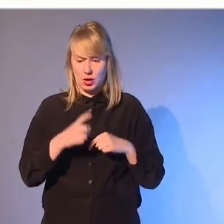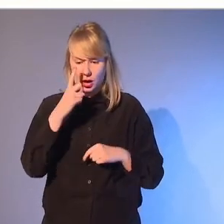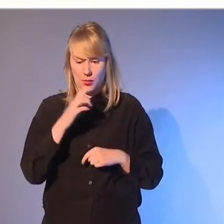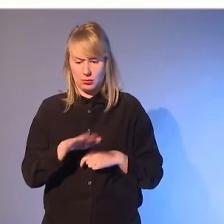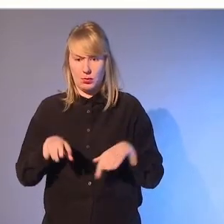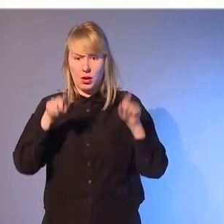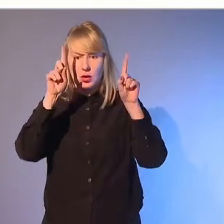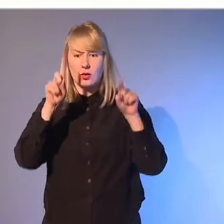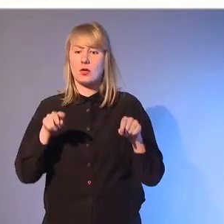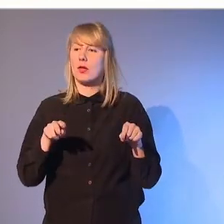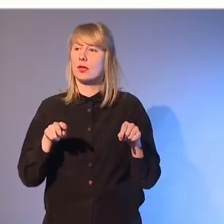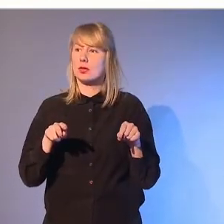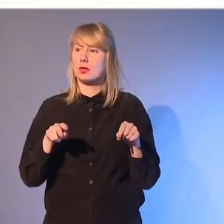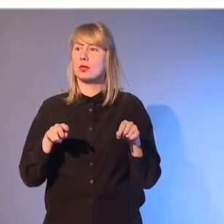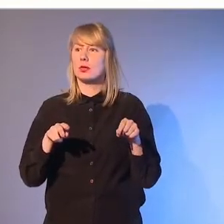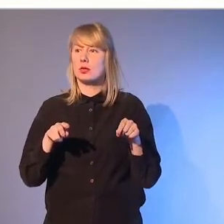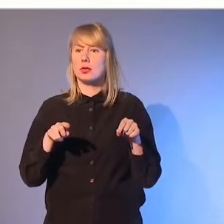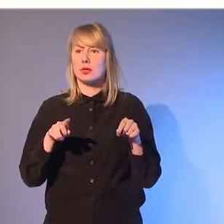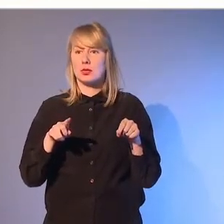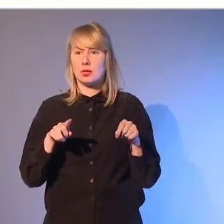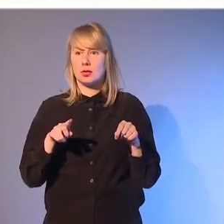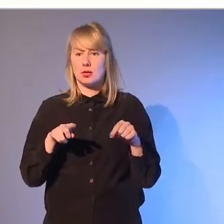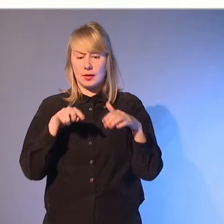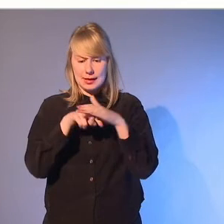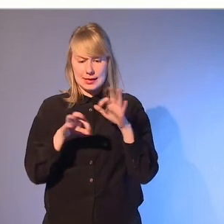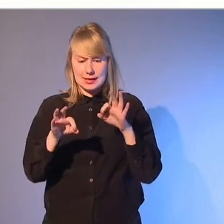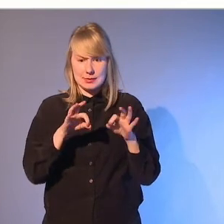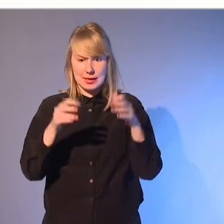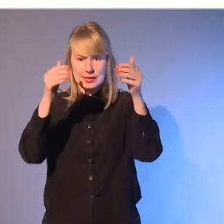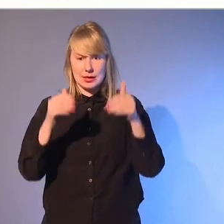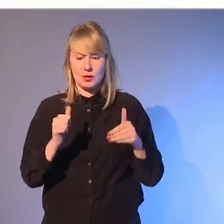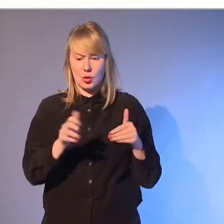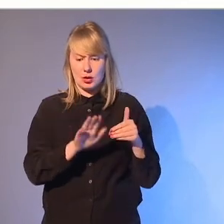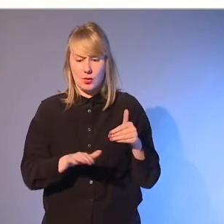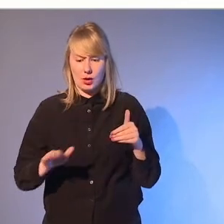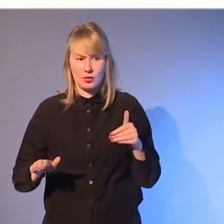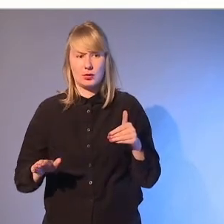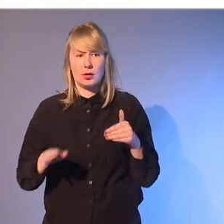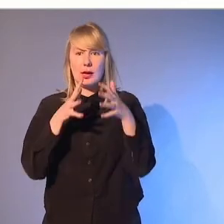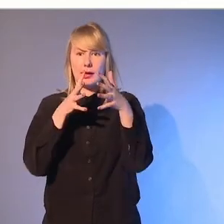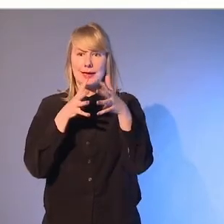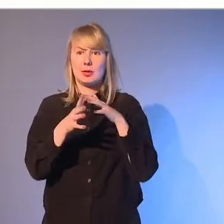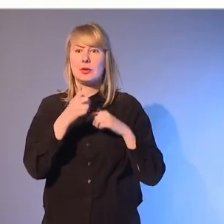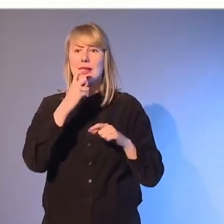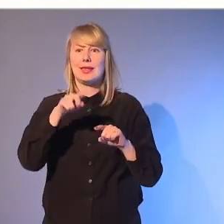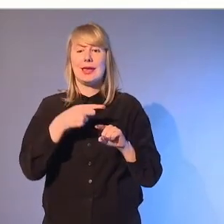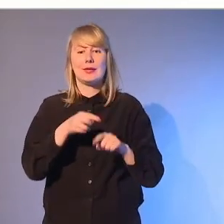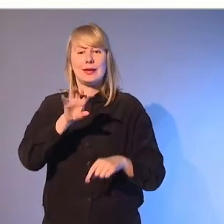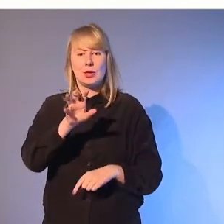ganske godt inn på å finne en spillside for barn, bare gjennom å gjenkjenne